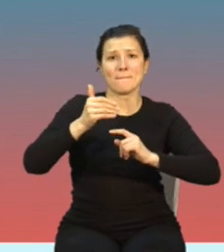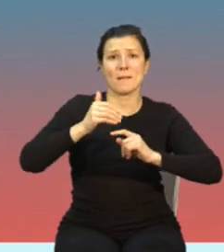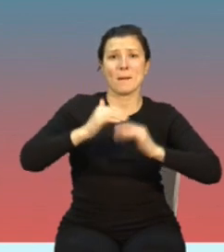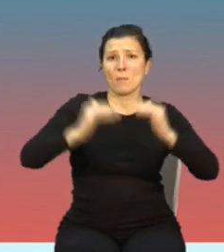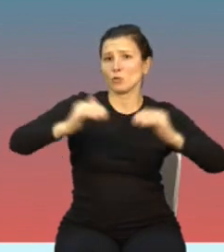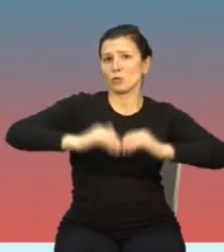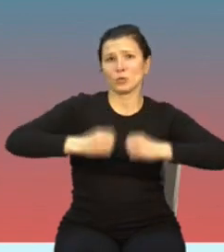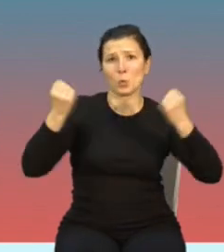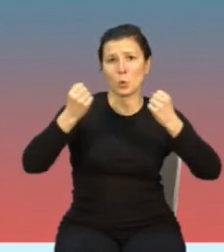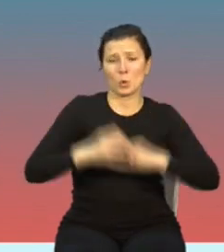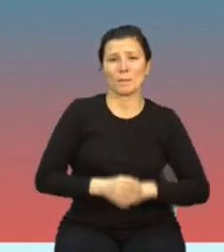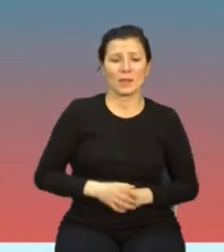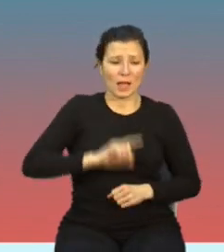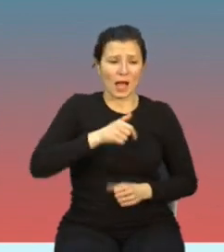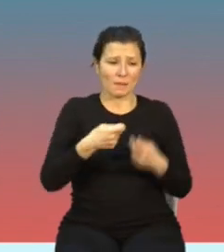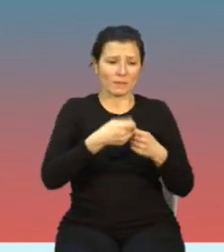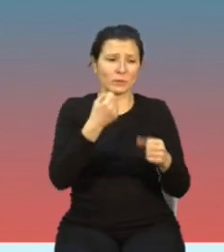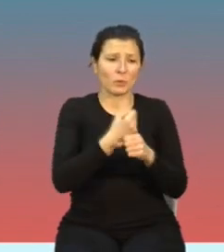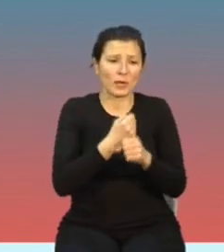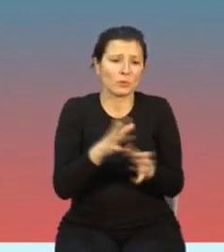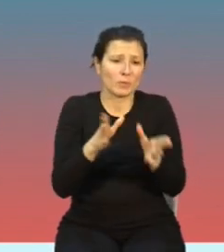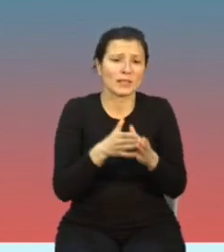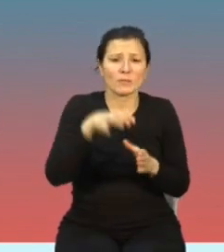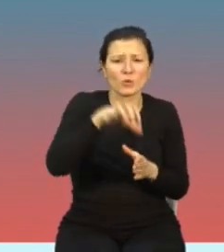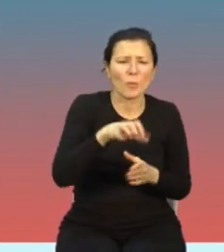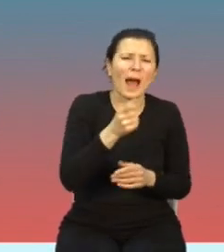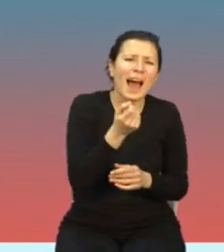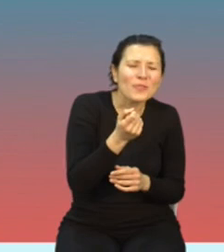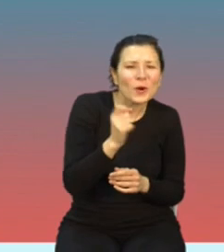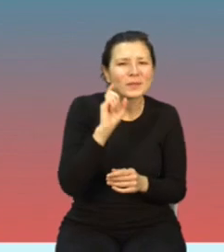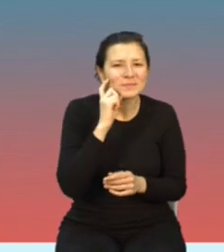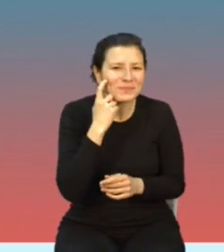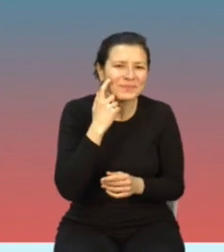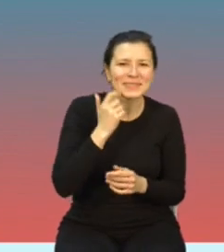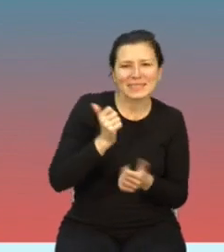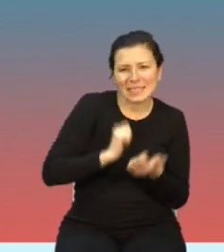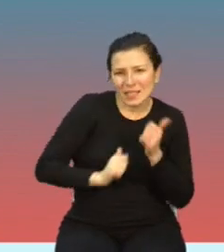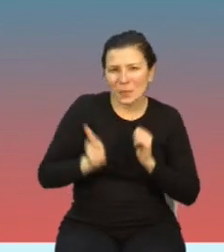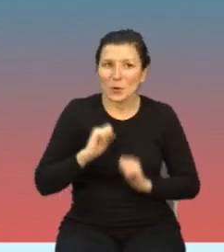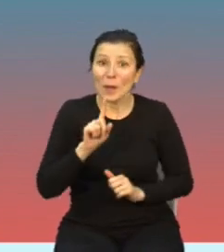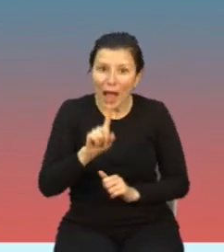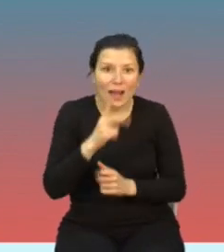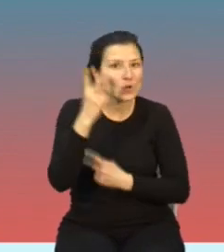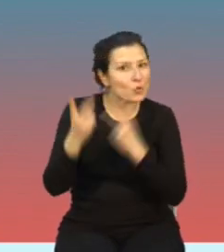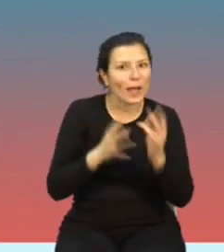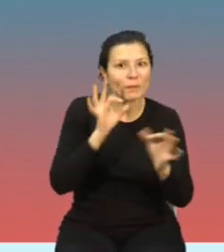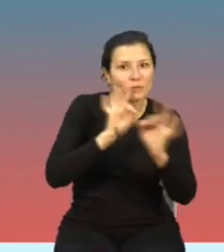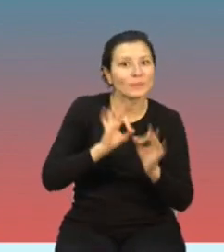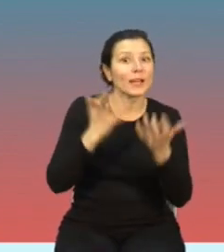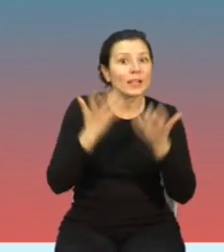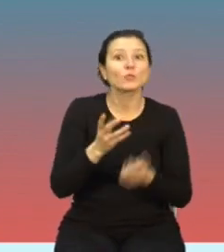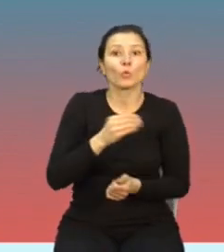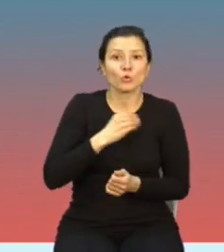pracujemy z tymi, którzy być może są nieco zaniepokojeni, ale poszukują informacji i chcą otrzymywać wiarygodne